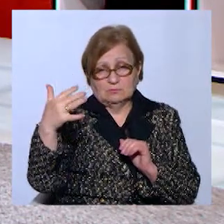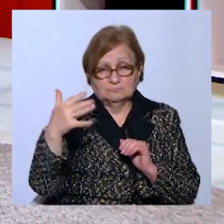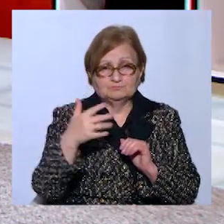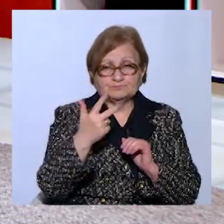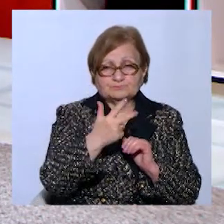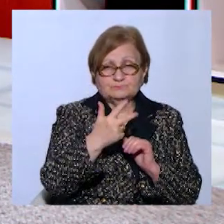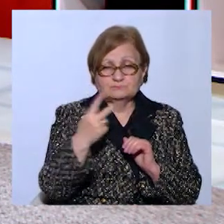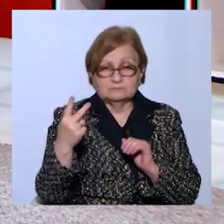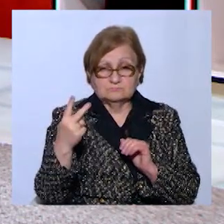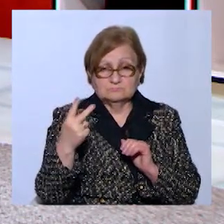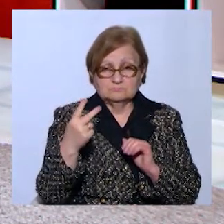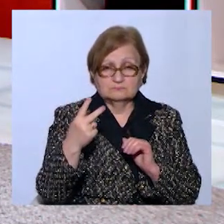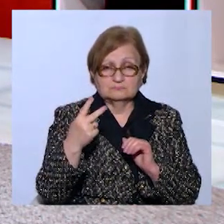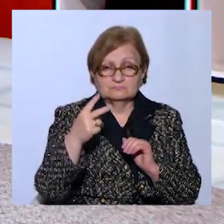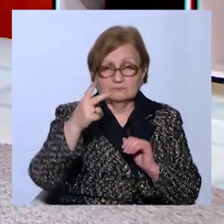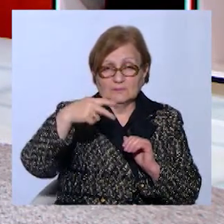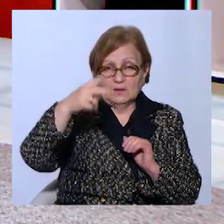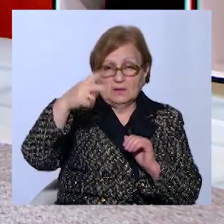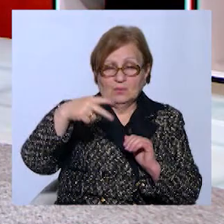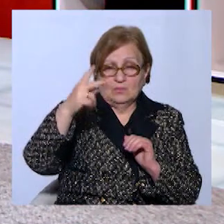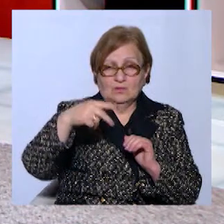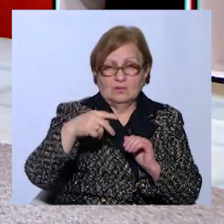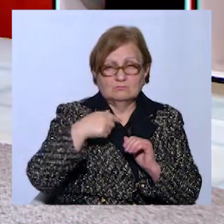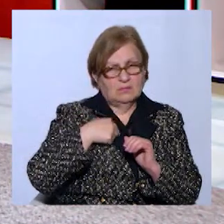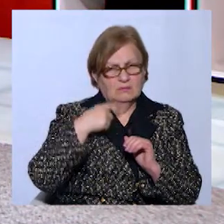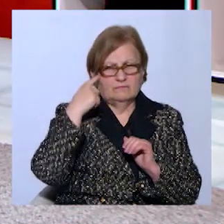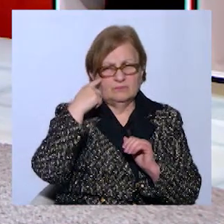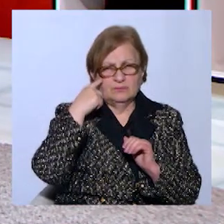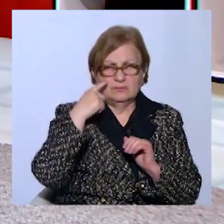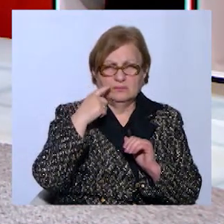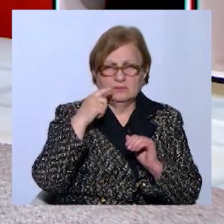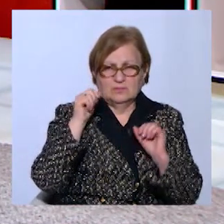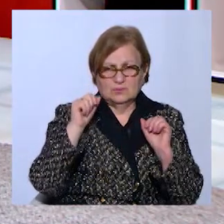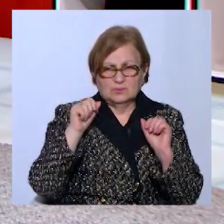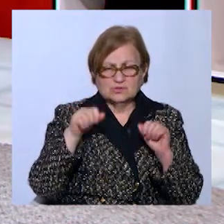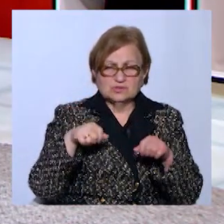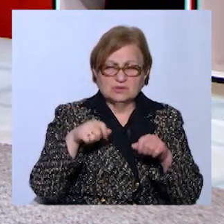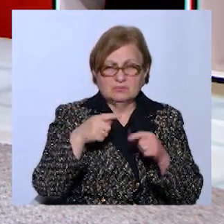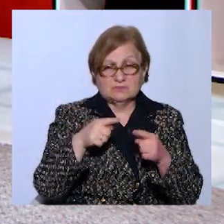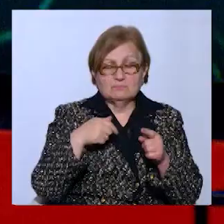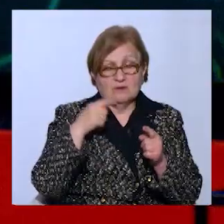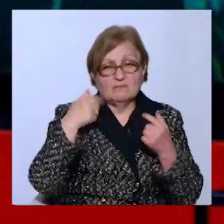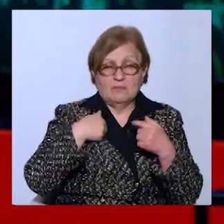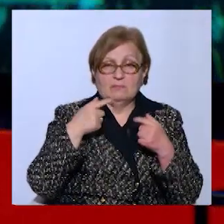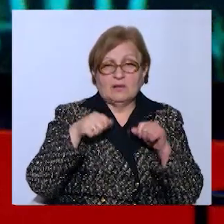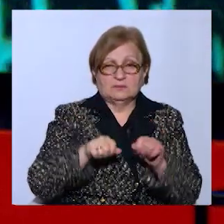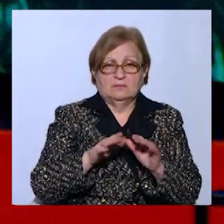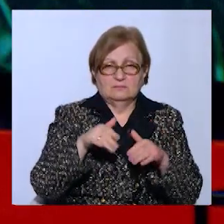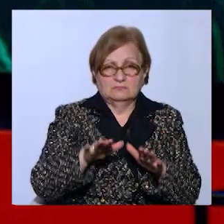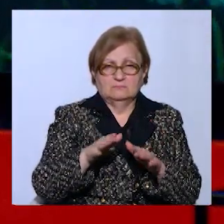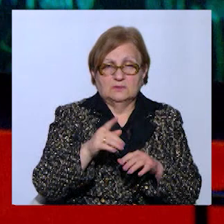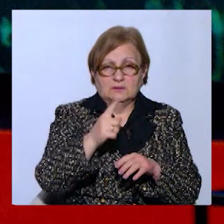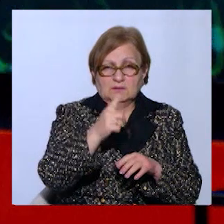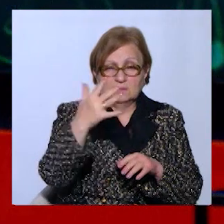მესამეს თუ მეორე. აი ახლა მე აი ამ მორს ვაკავშირებ. ესე გადავწყვეტ. შეიძლება სხვანაირად მოგინდეთ თქვენ. მე ასე გადავწყვეტ. პირველს